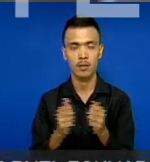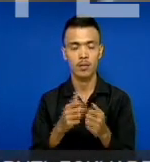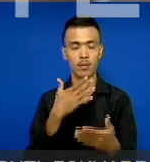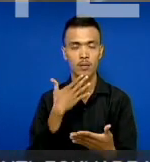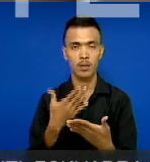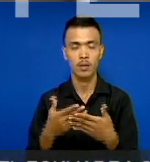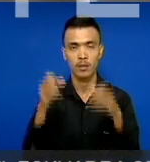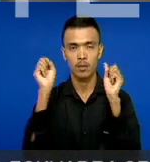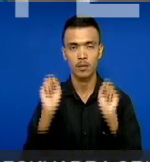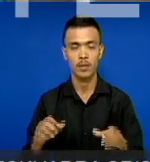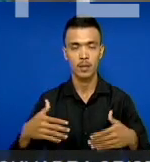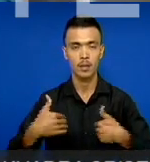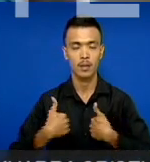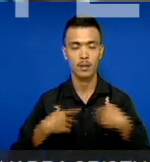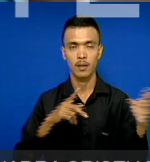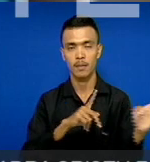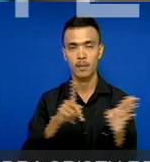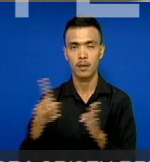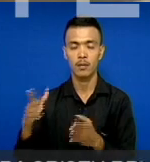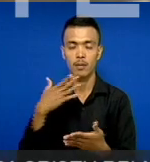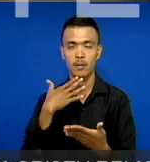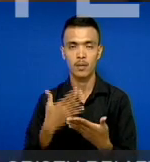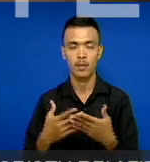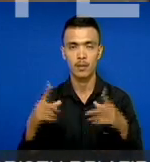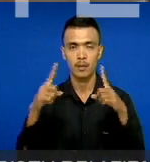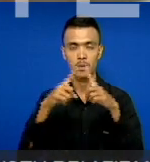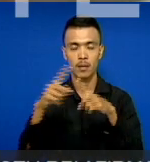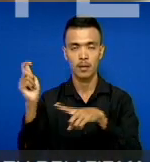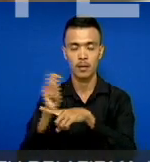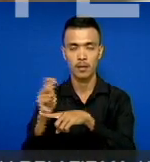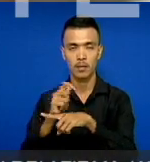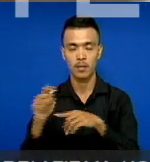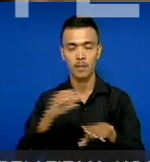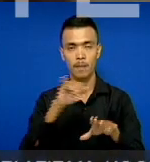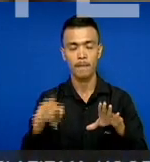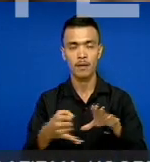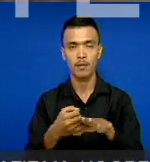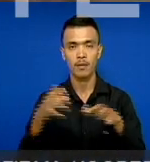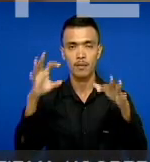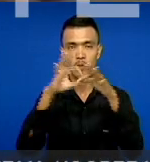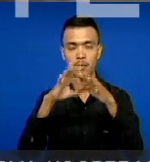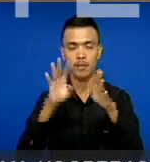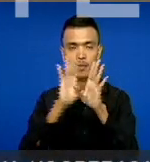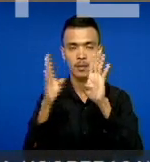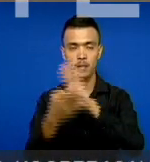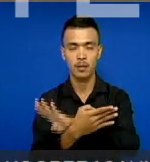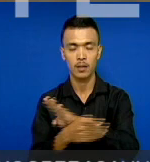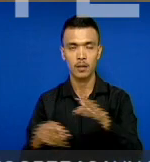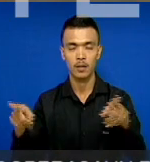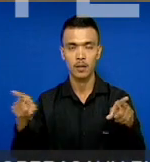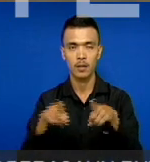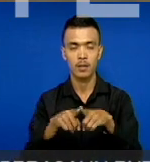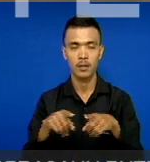ya planus nebe dia ba sentrus de treinamento sira inklui ba membru sira nebe sai hanesan